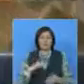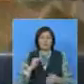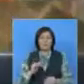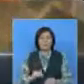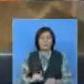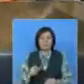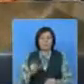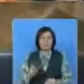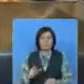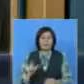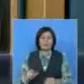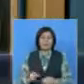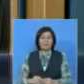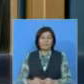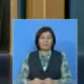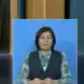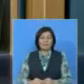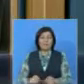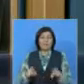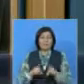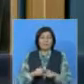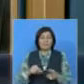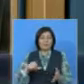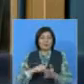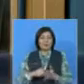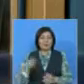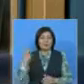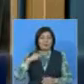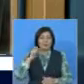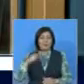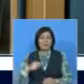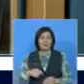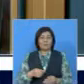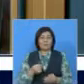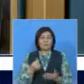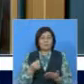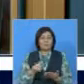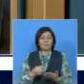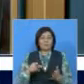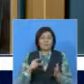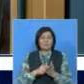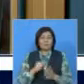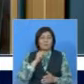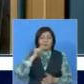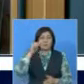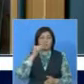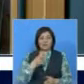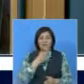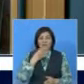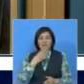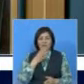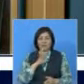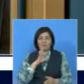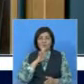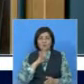5000 человек. Приравненным к участникам войны мы выплачиваем в течение 7 месяцев отопительного